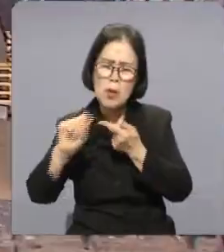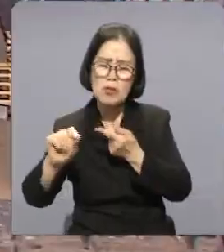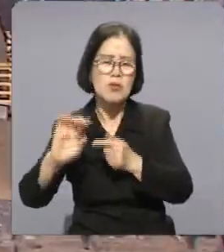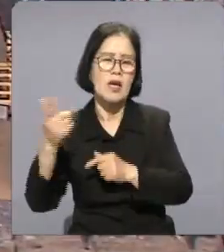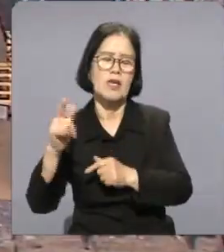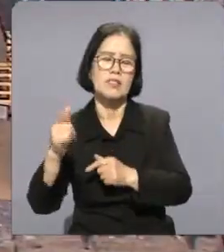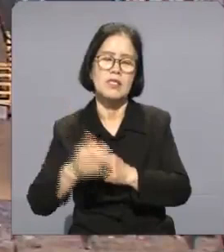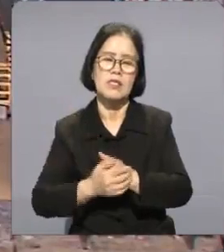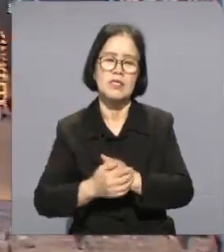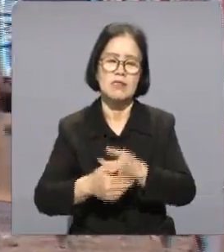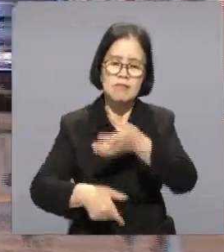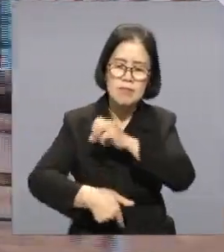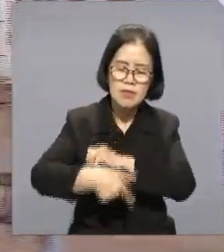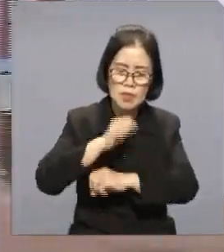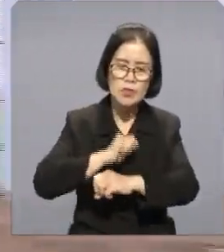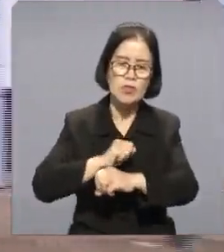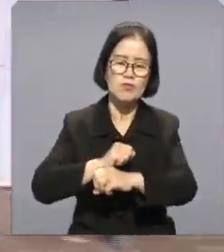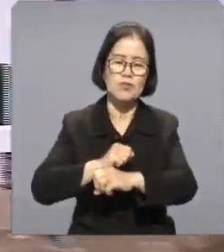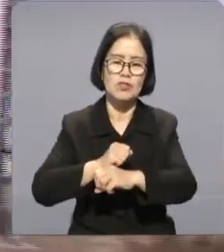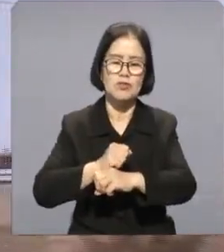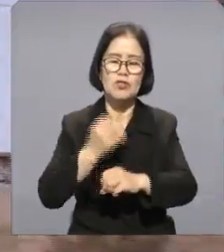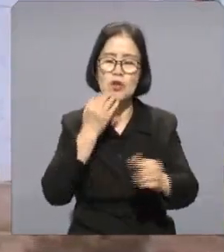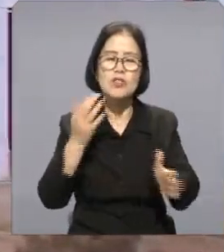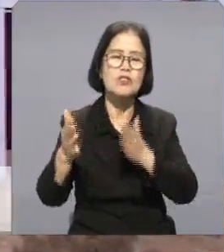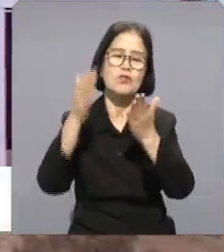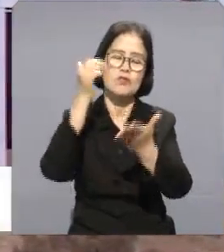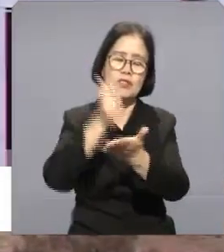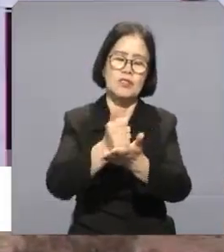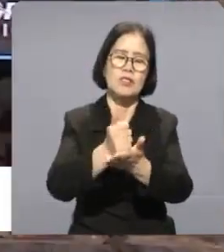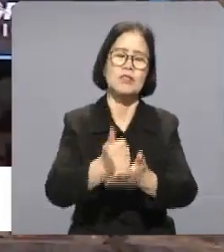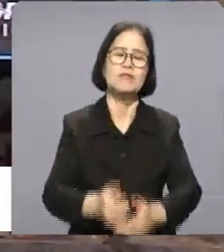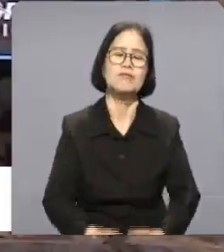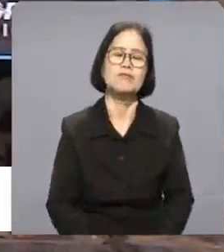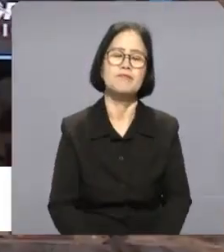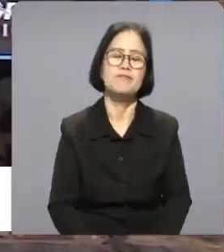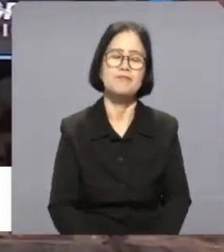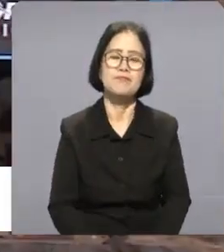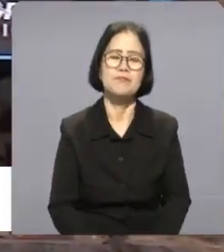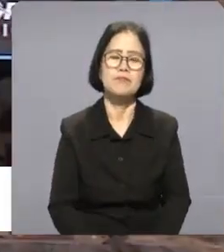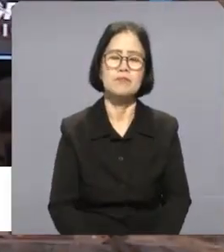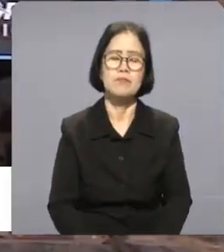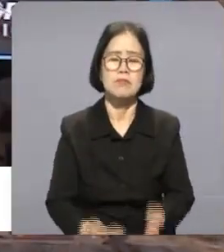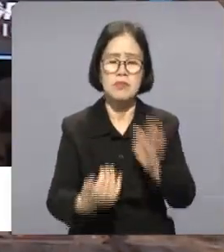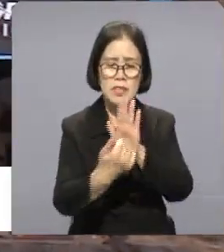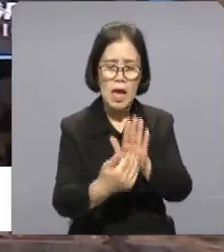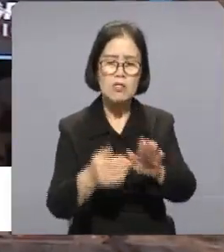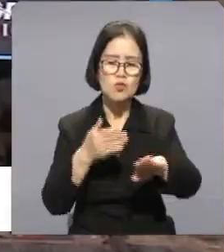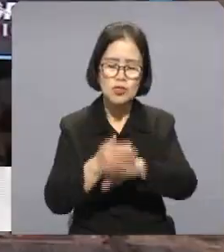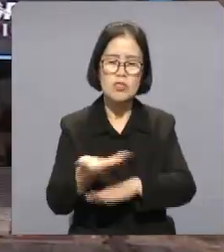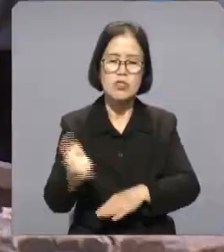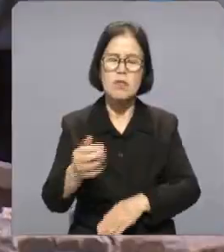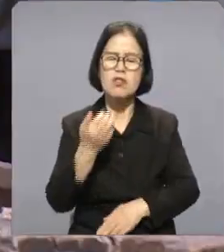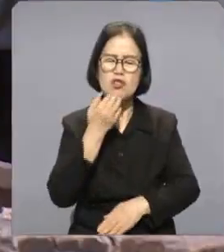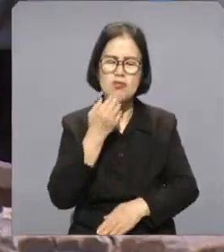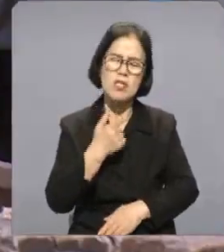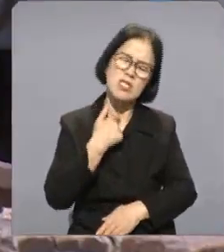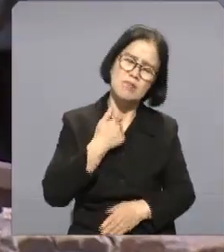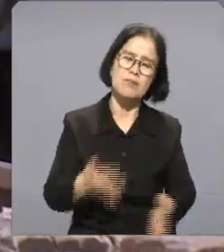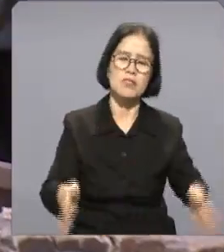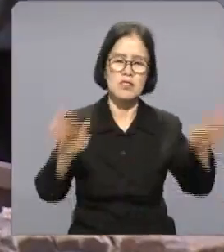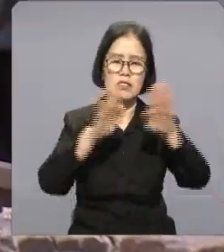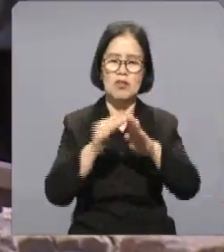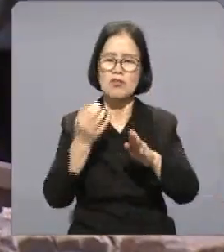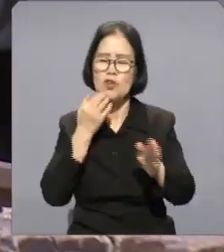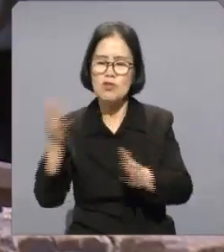아니라며 팔을 걷어붙인 김동연 경기도지사. 뒤늦은 대응에 서울의 기피시설이